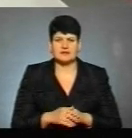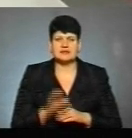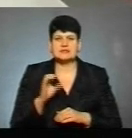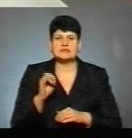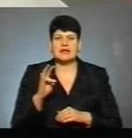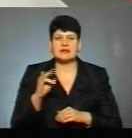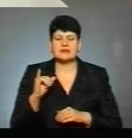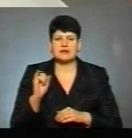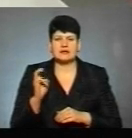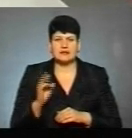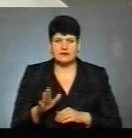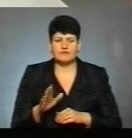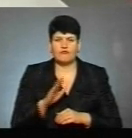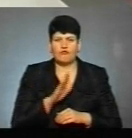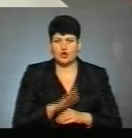Сеньку Володимиру і